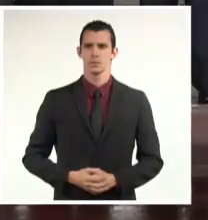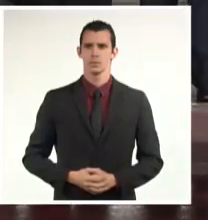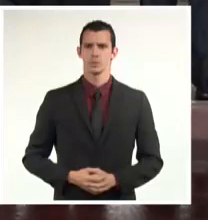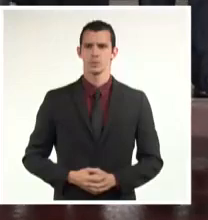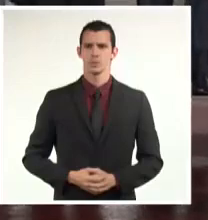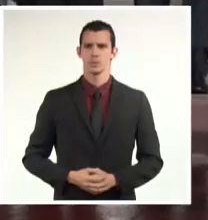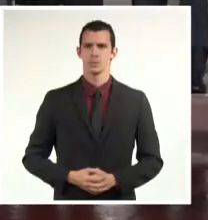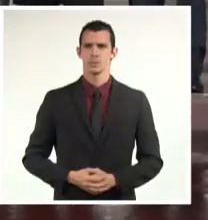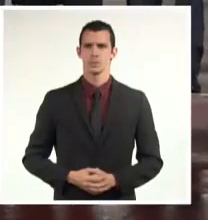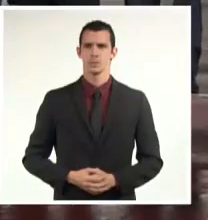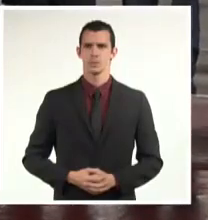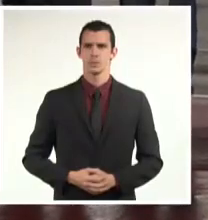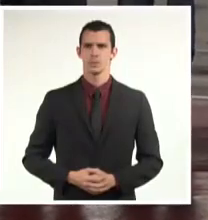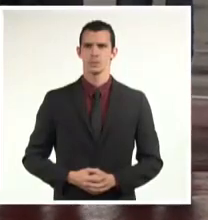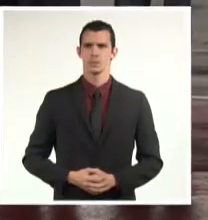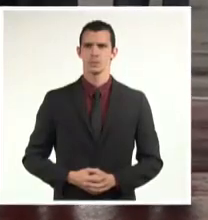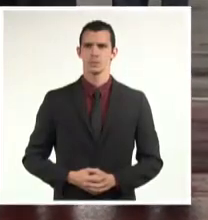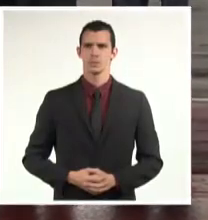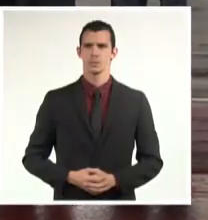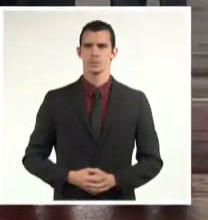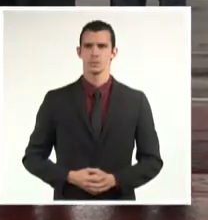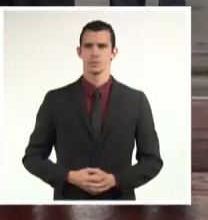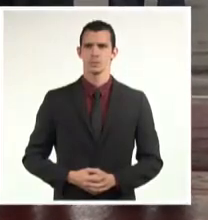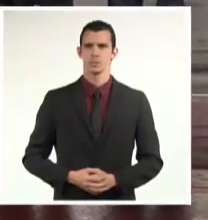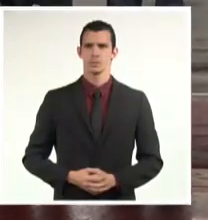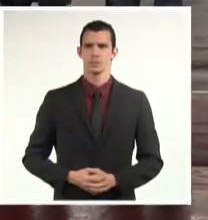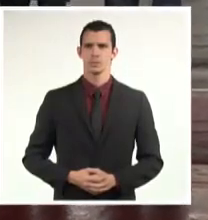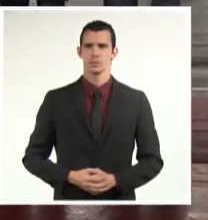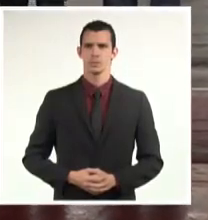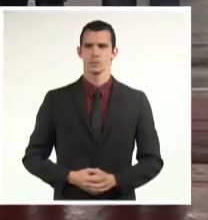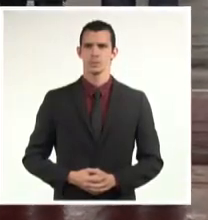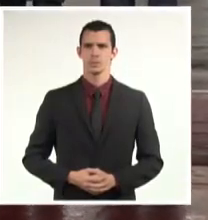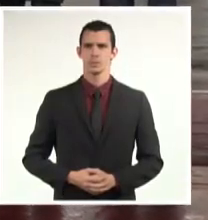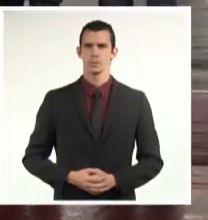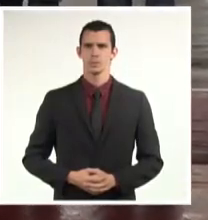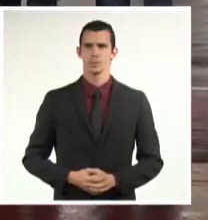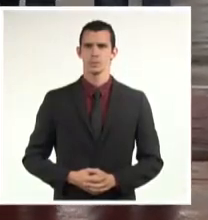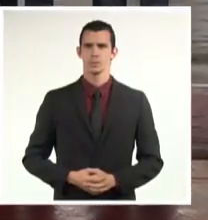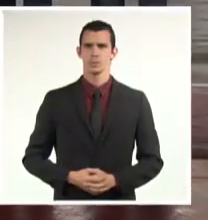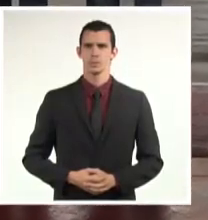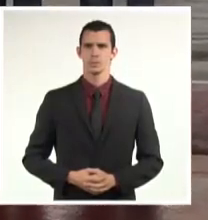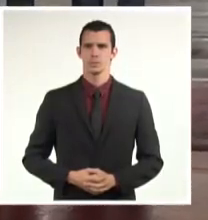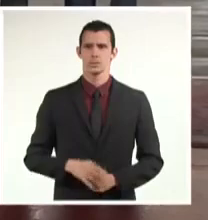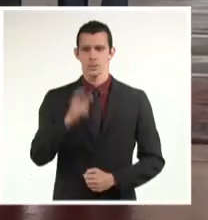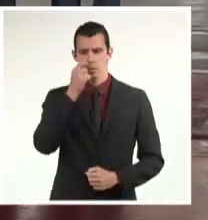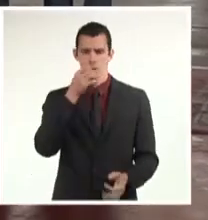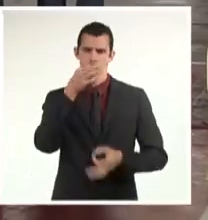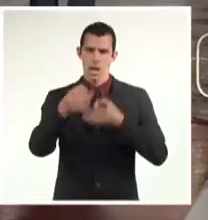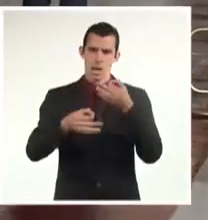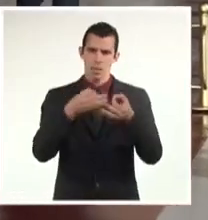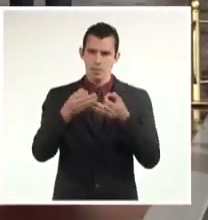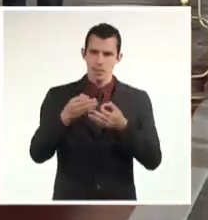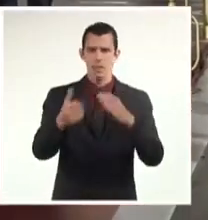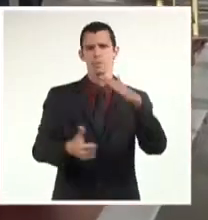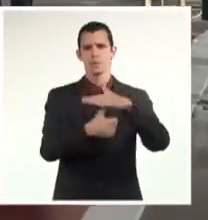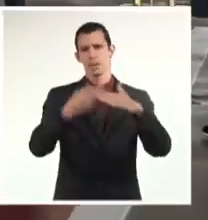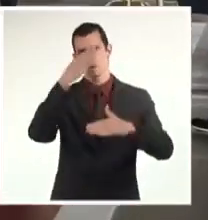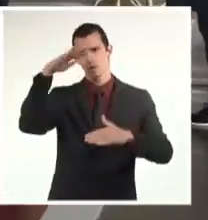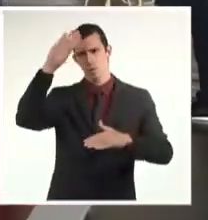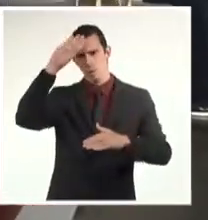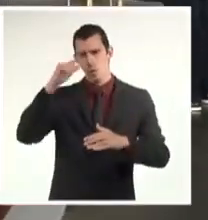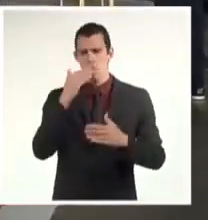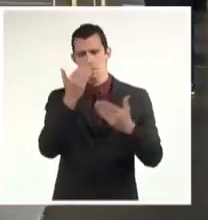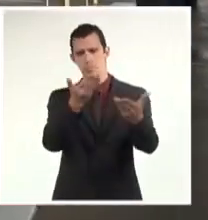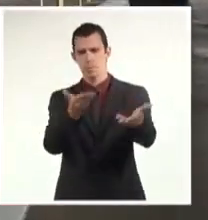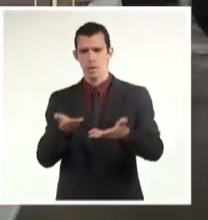Один президент Республики Куба в отчете караул от войск Московского территориального гарнизона в честь